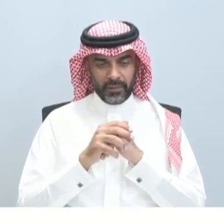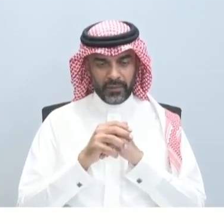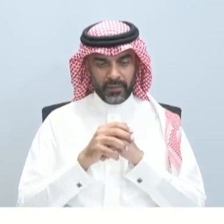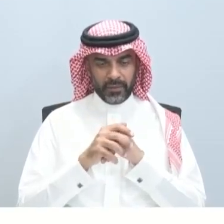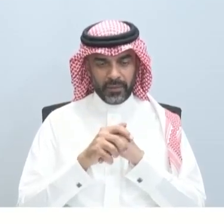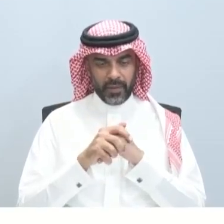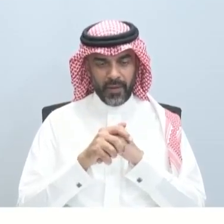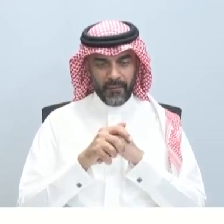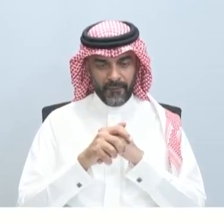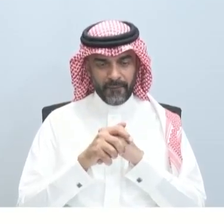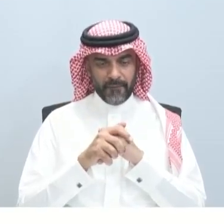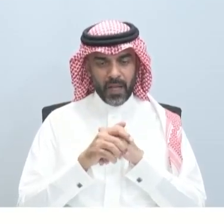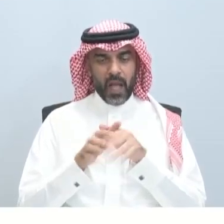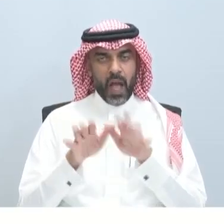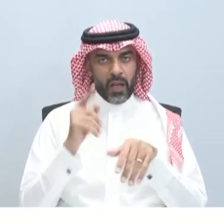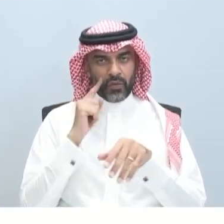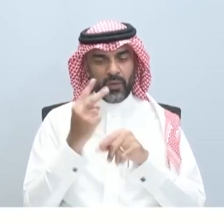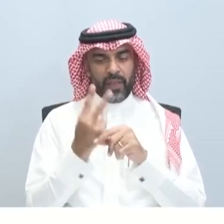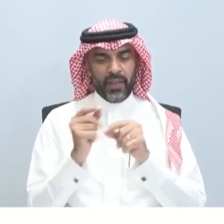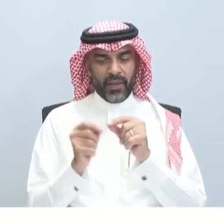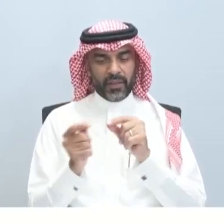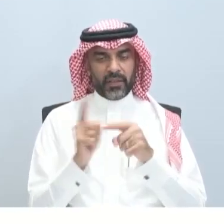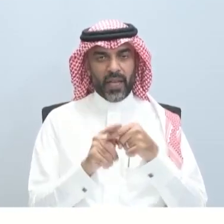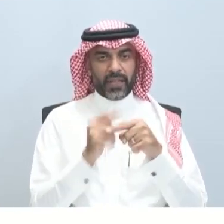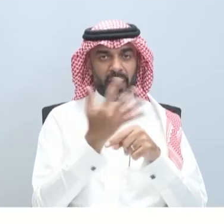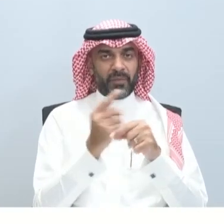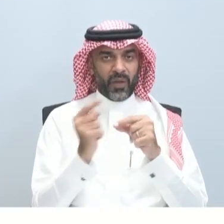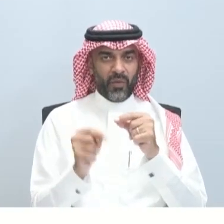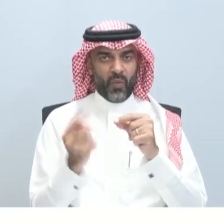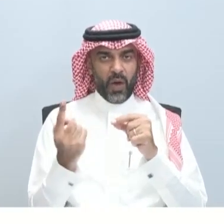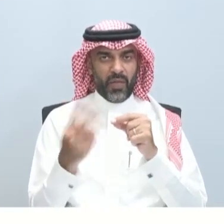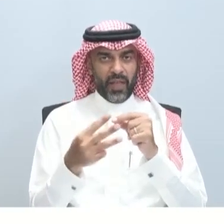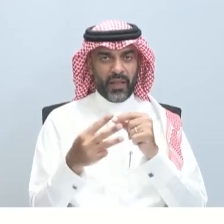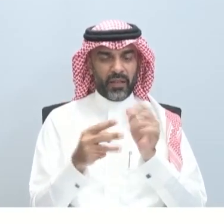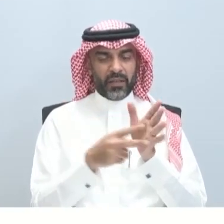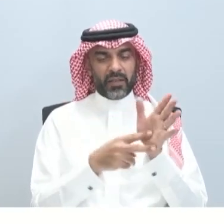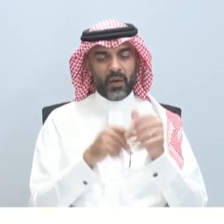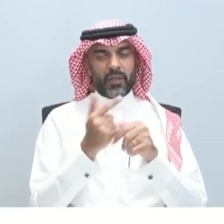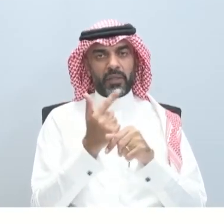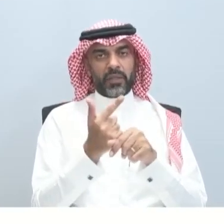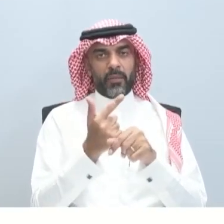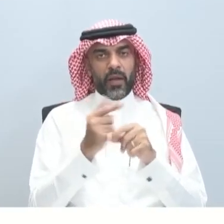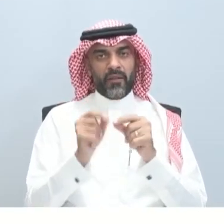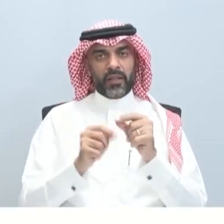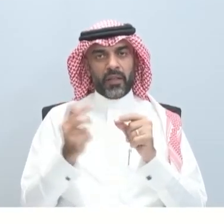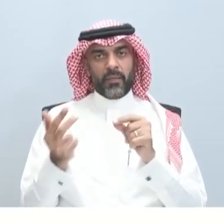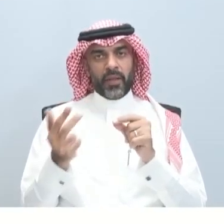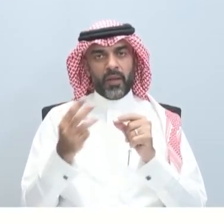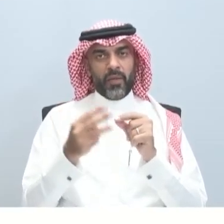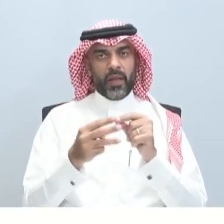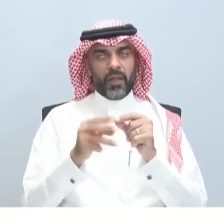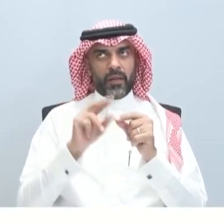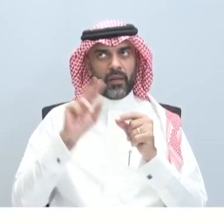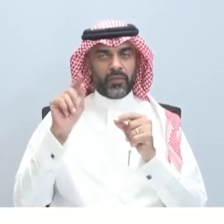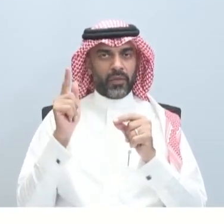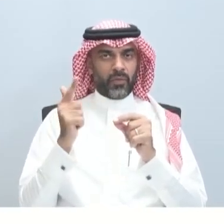اليها خمسه و31 جزءا من مئه تساوي سبعه وثمانيه وثلاثون جزءا من مئه فان الاجابه